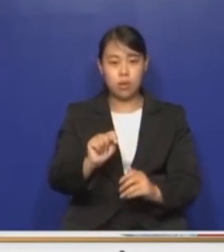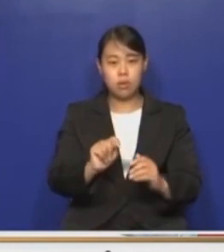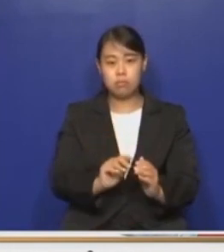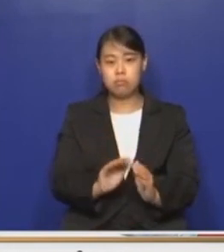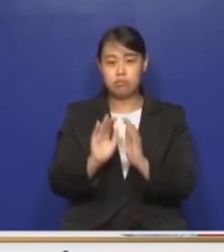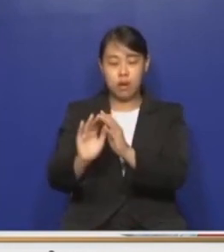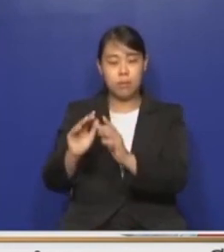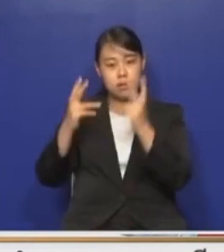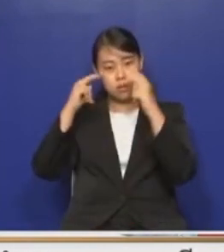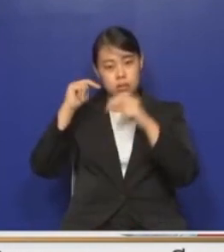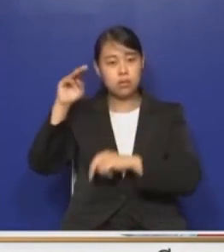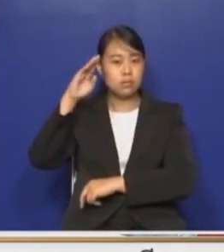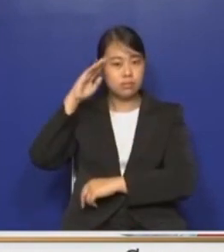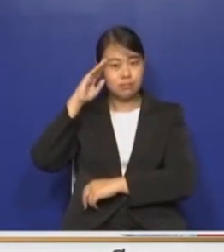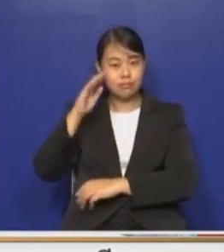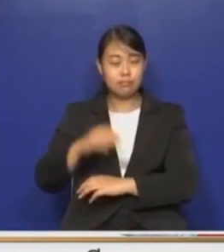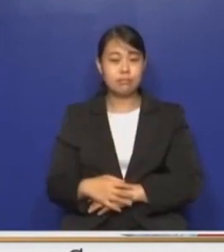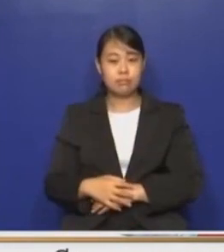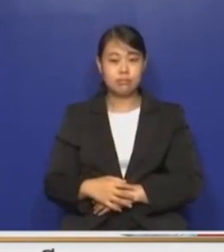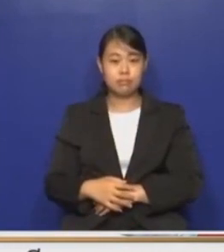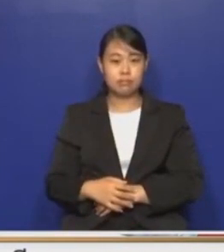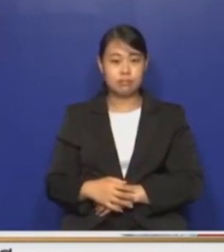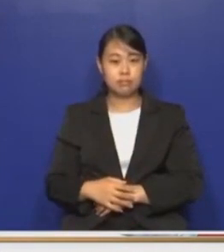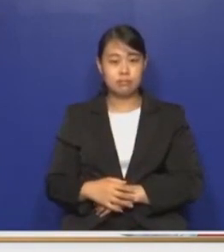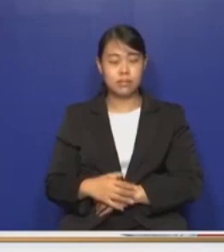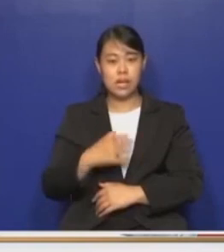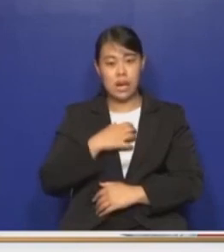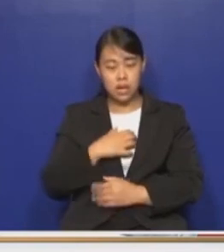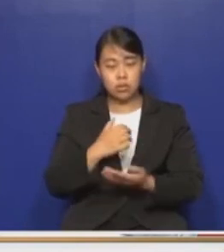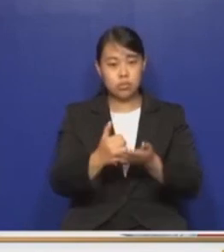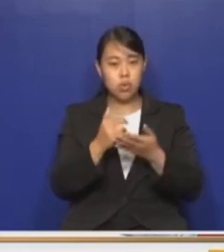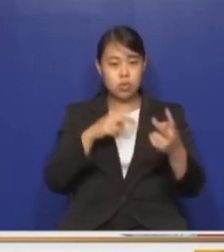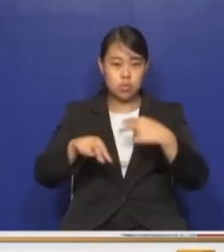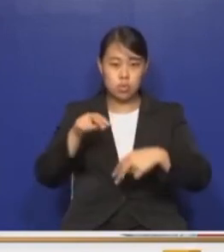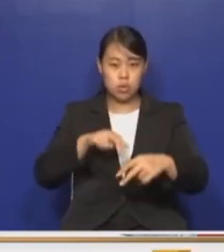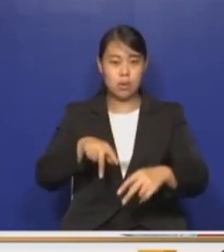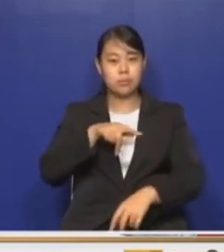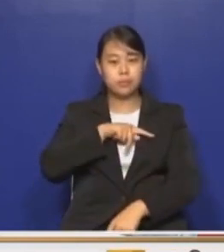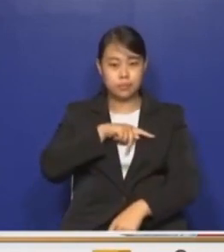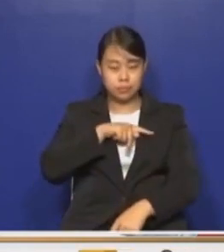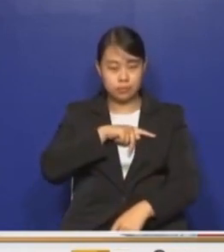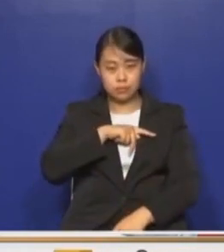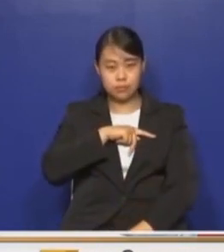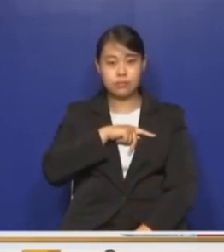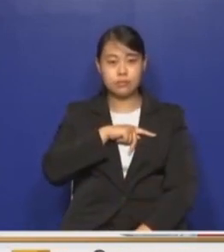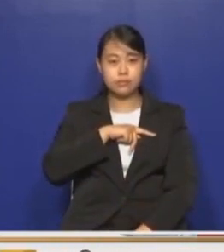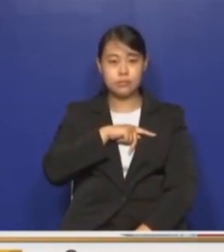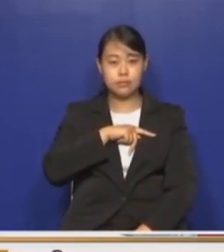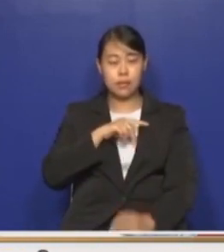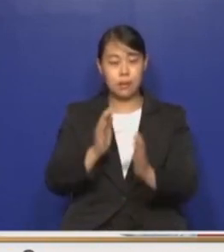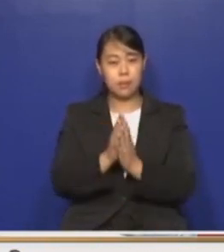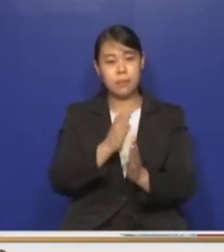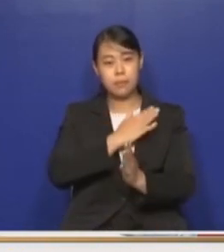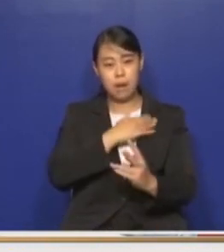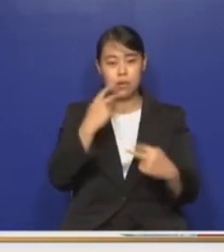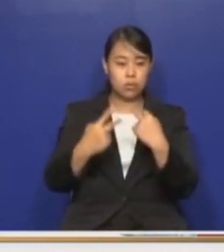ครบอยากให้มีเข้ามาดูแลทางด้านพระพุทษศาสนาหน่อยอย่างน้อยพ่ะกระได้กรมค้บ